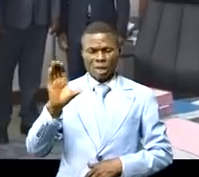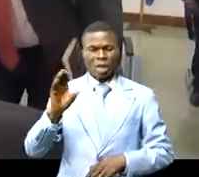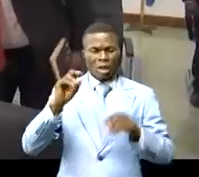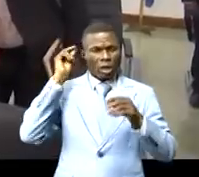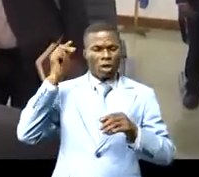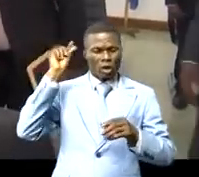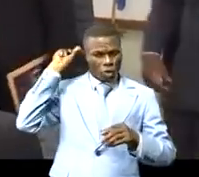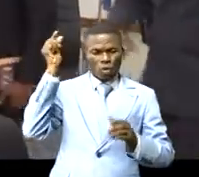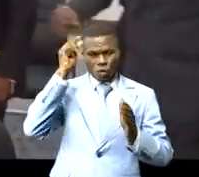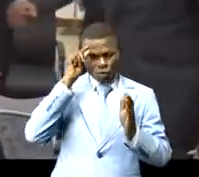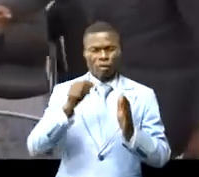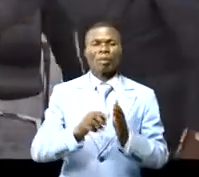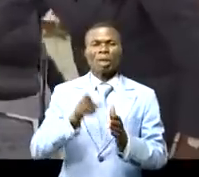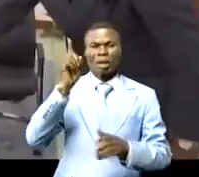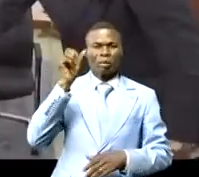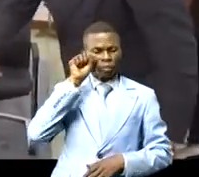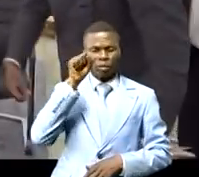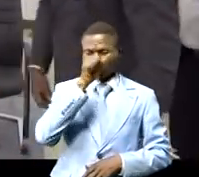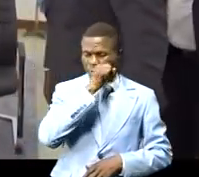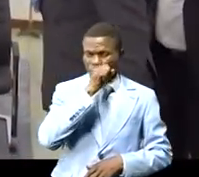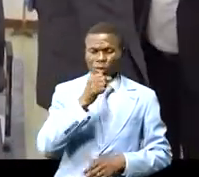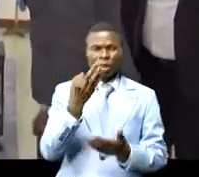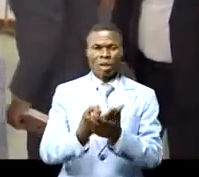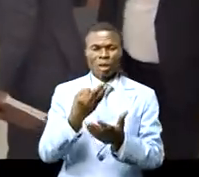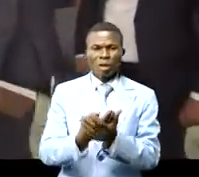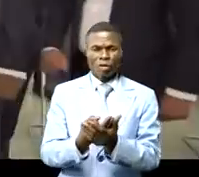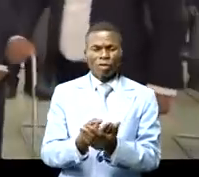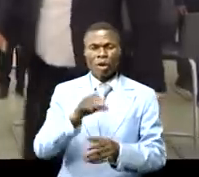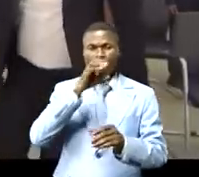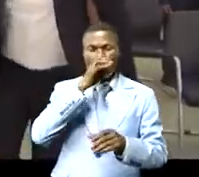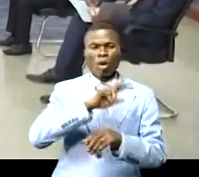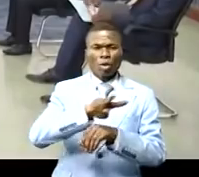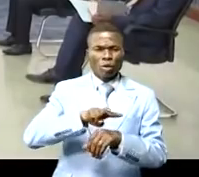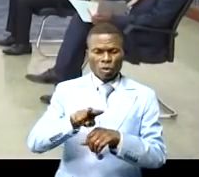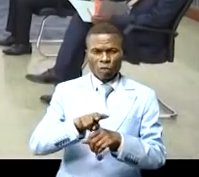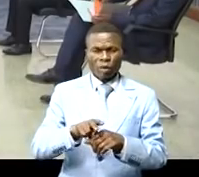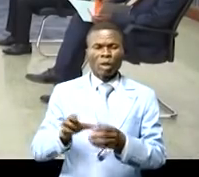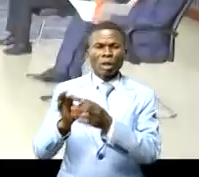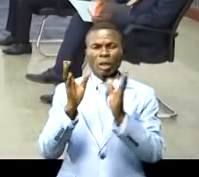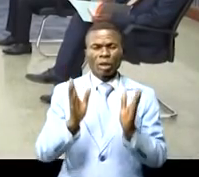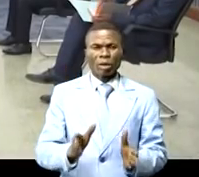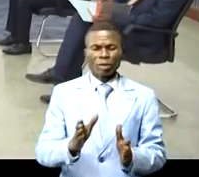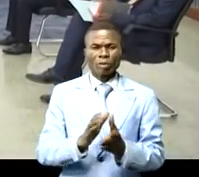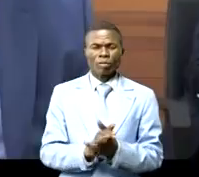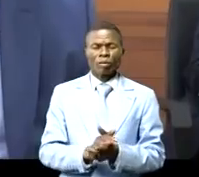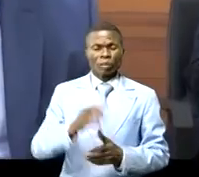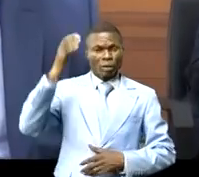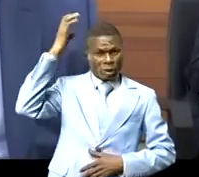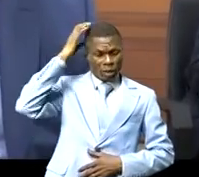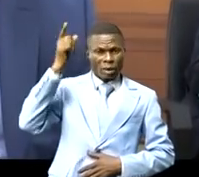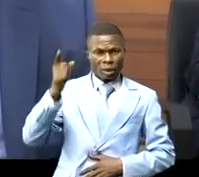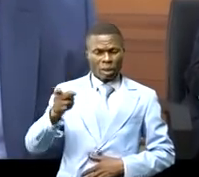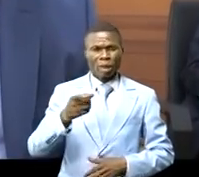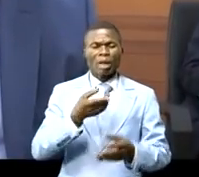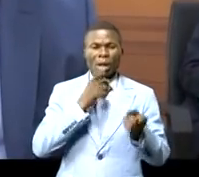Kondé. La délégation du Fonds de solidarité COVID, conduite par son coordonnateur, le révérend Wabanza Dominique, a